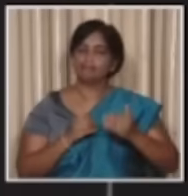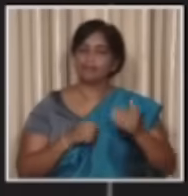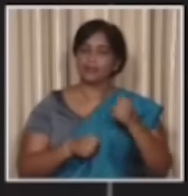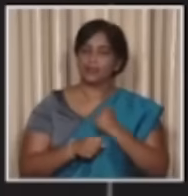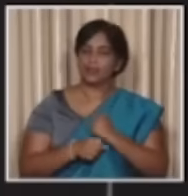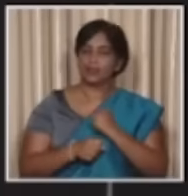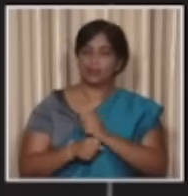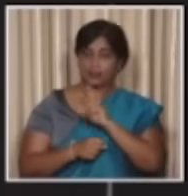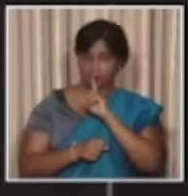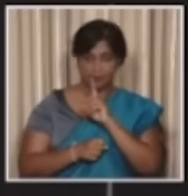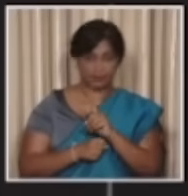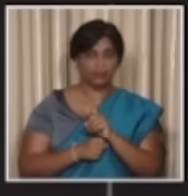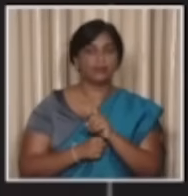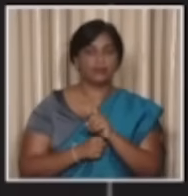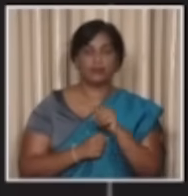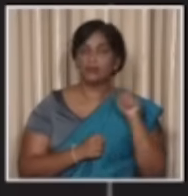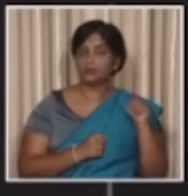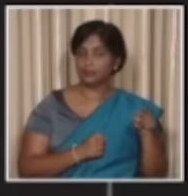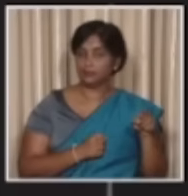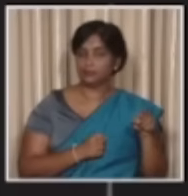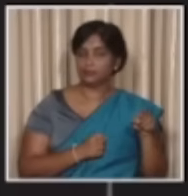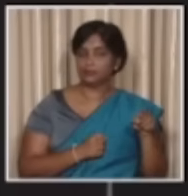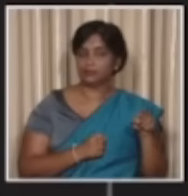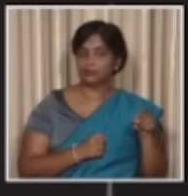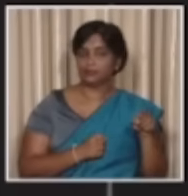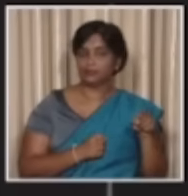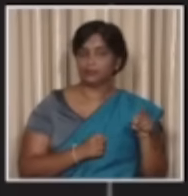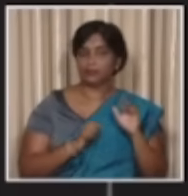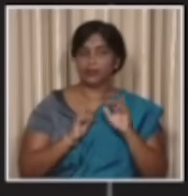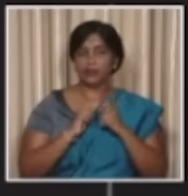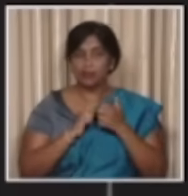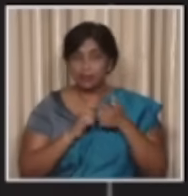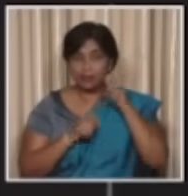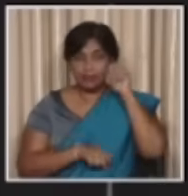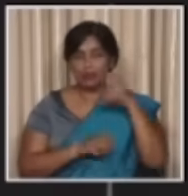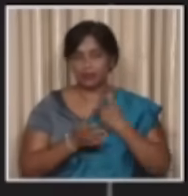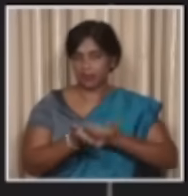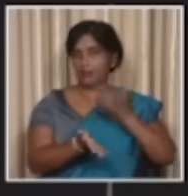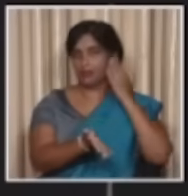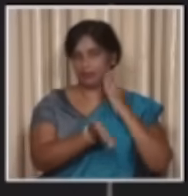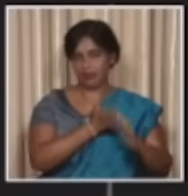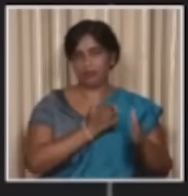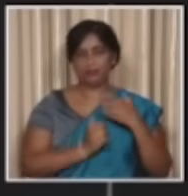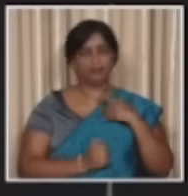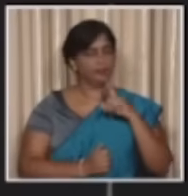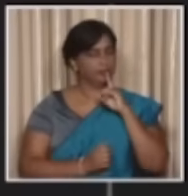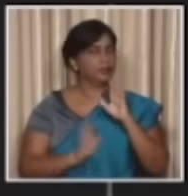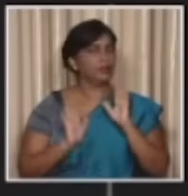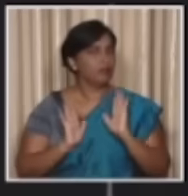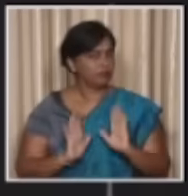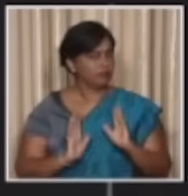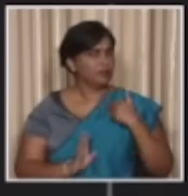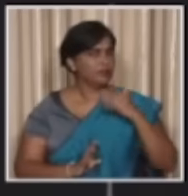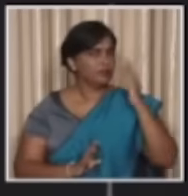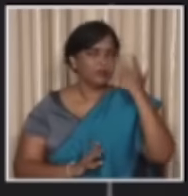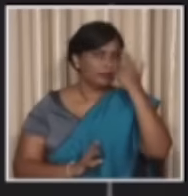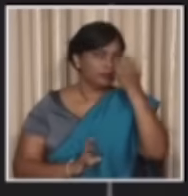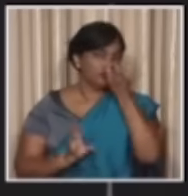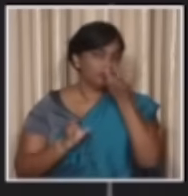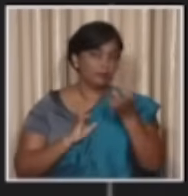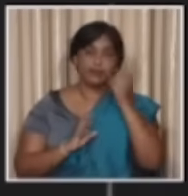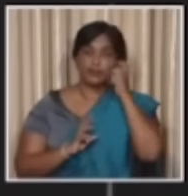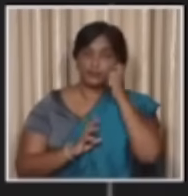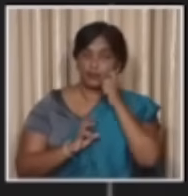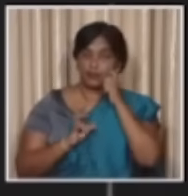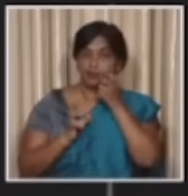රජයෙන් ඉල්ලා සිටියා මේ වින්දිතයන්ට සාධාරණත්වයක් ඉෂ්ට කරන්න කියලා. විශේෂයෙන්ම පාස්කු ඉරුදින ත්‍රස්ත